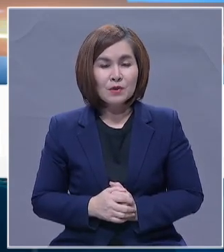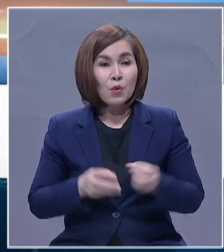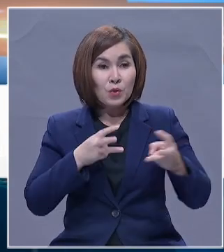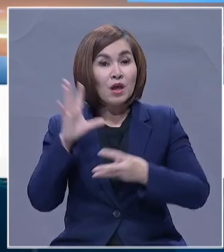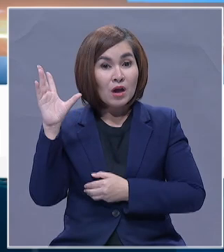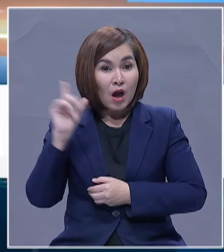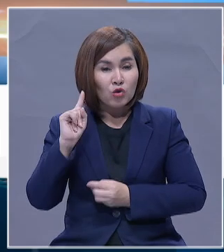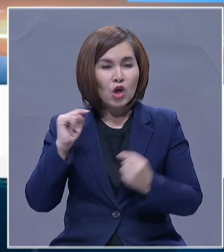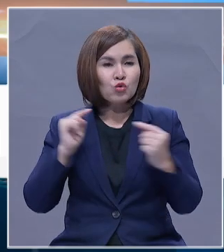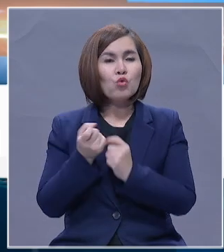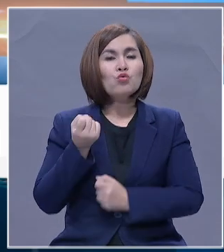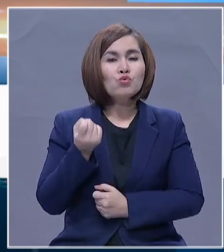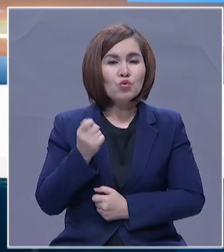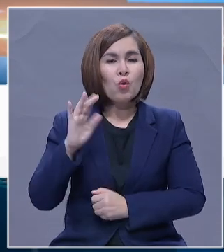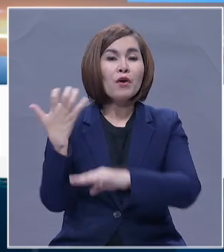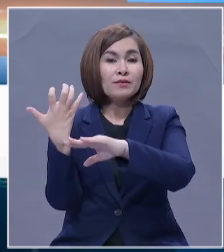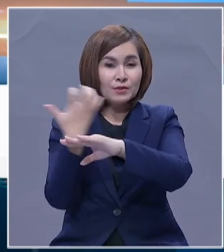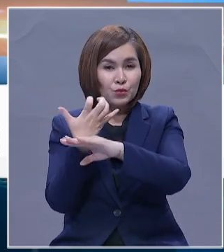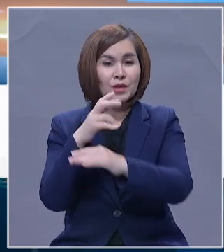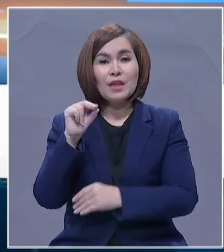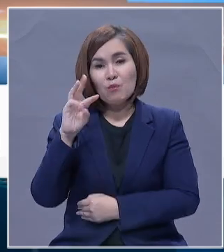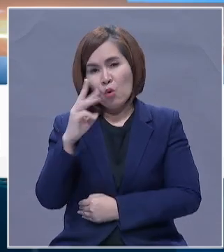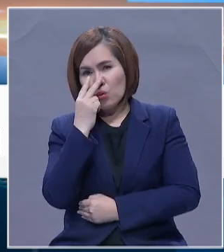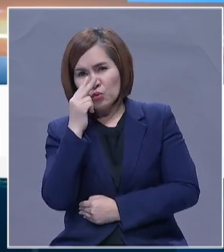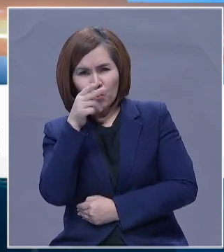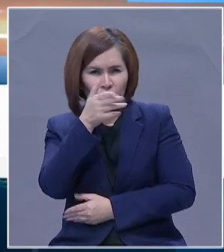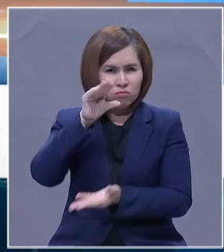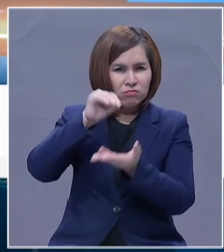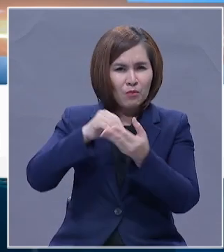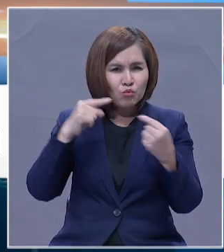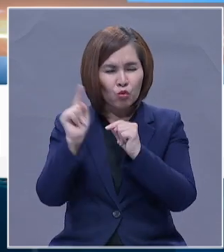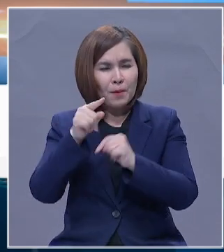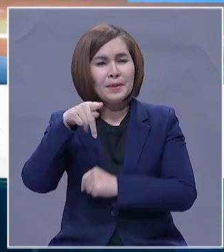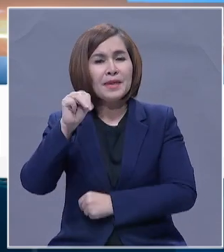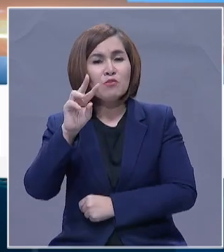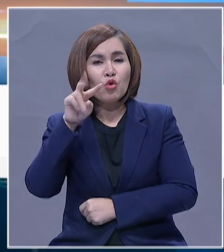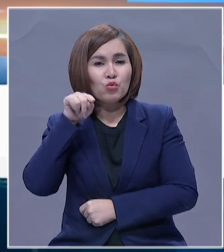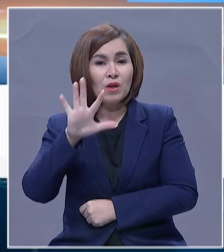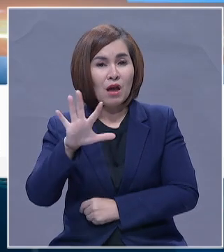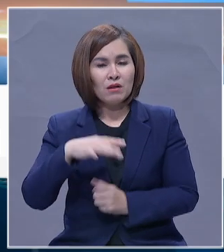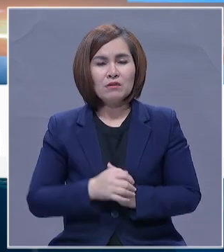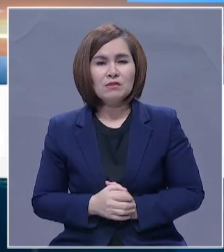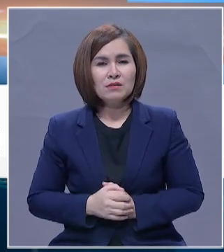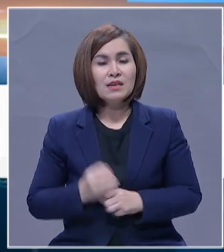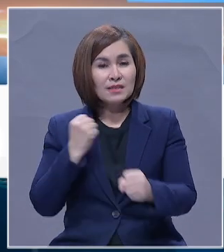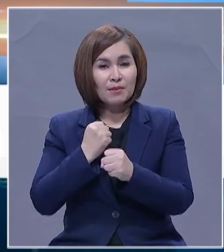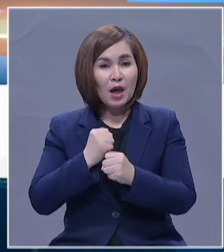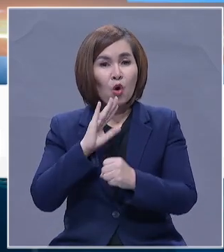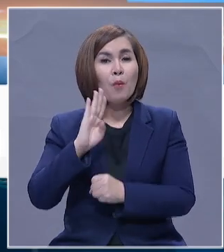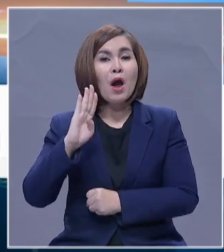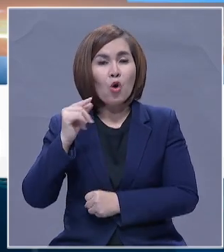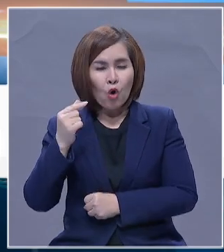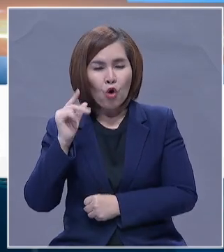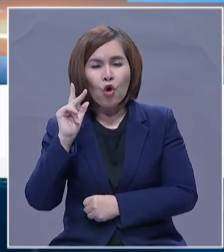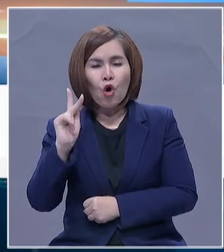คะนำกล้องสดของทางช่องเราเนี่ยไปจับดูฝุ่น PM 2.5ภาพมุมสูงที่อาคารสำนักงานของบางก Airwayถนนวิภาวดี